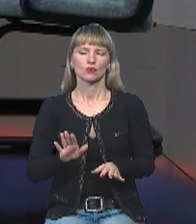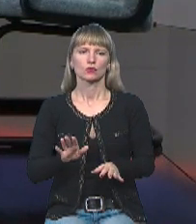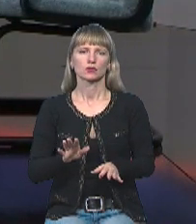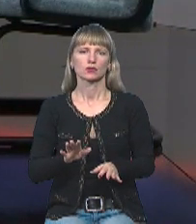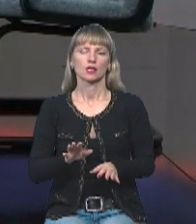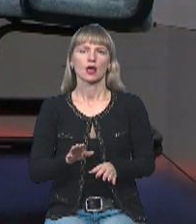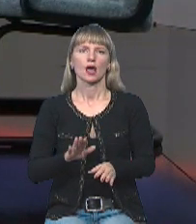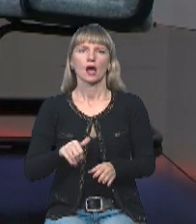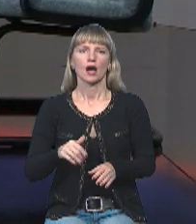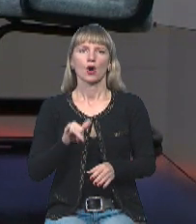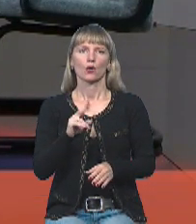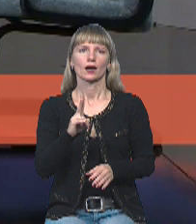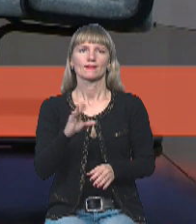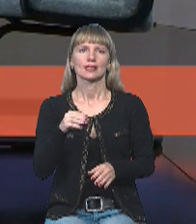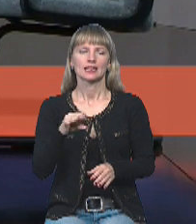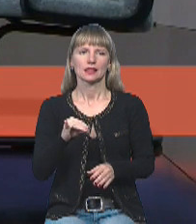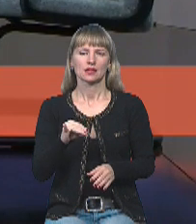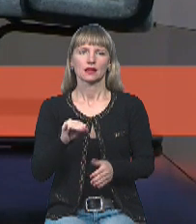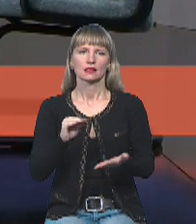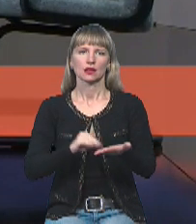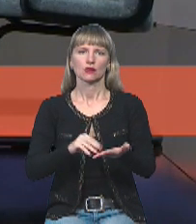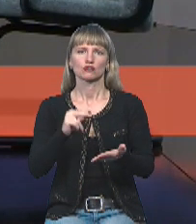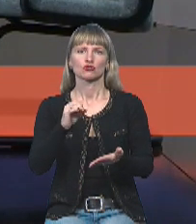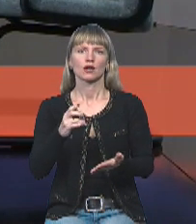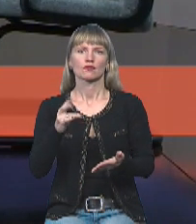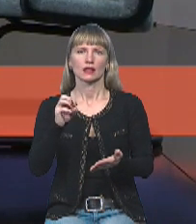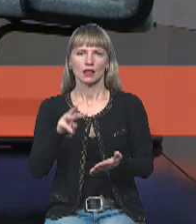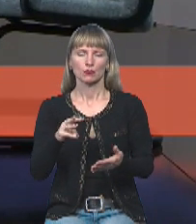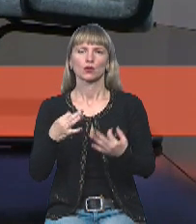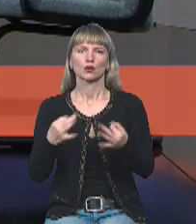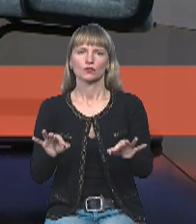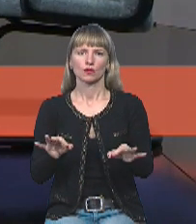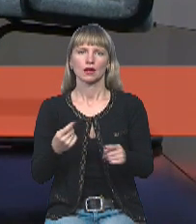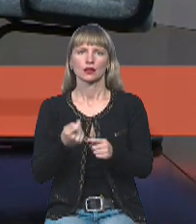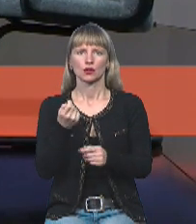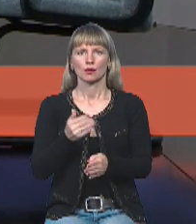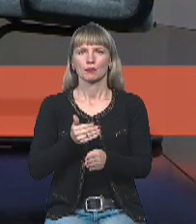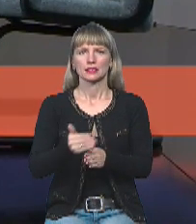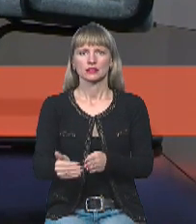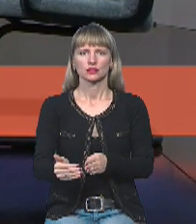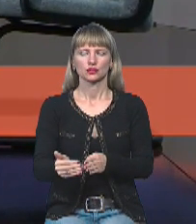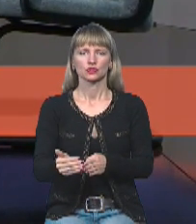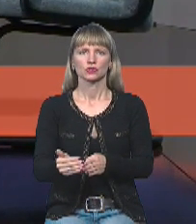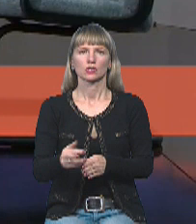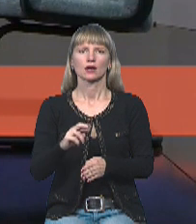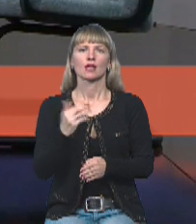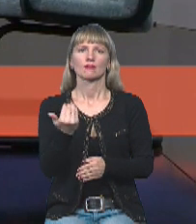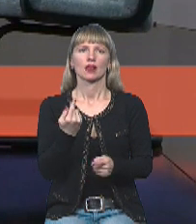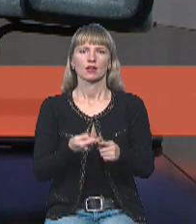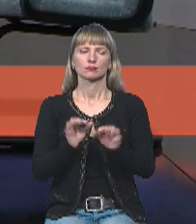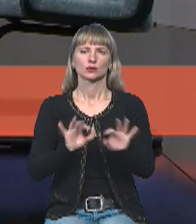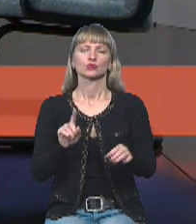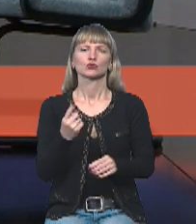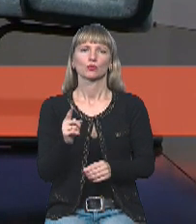вплив, а вже в квітні, ну, датовано врешті червнем, дозволити. Це трохи пізніше. Втім, як ви це